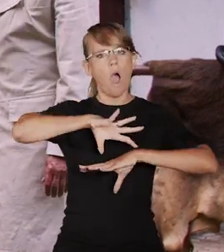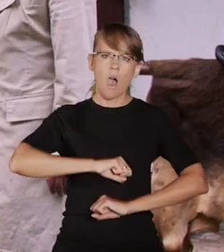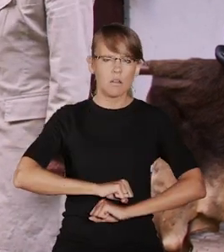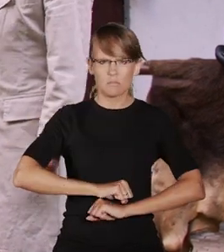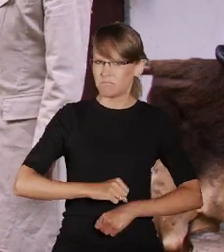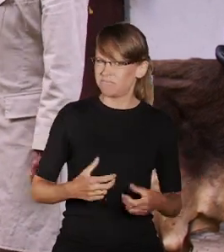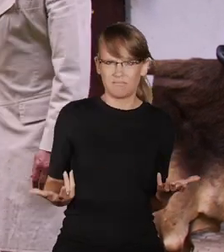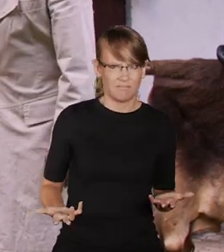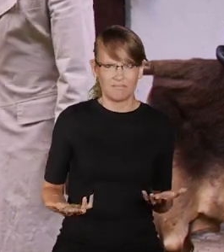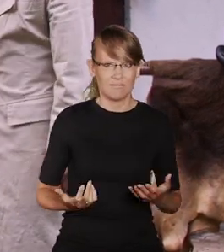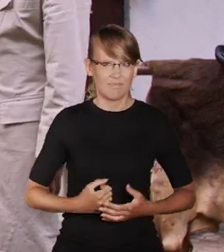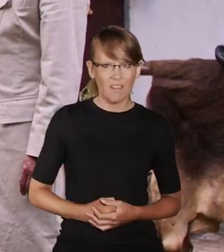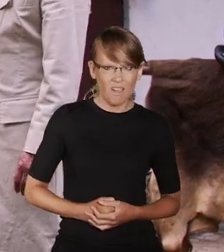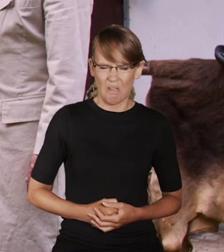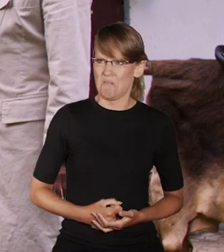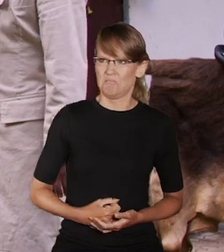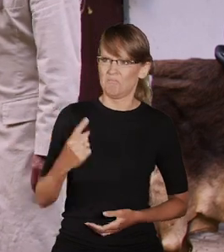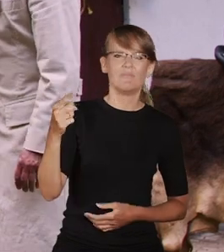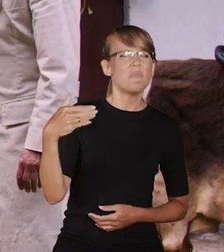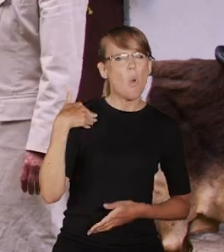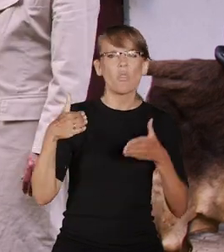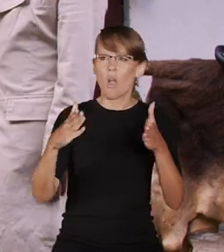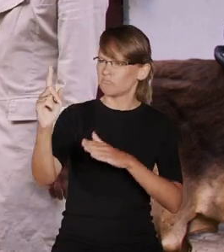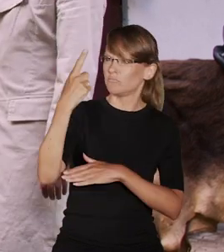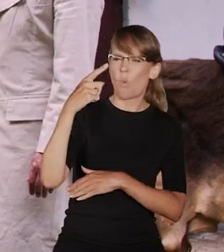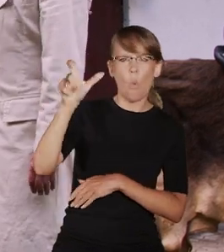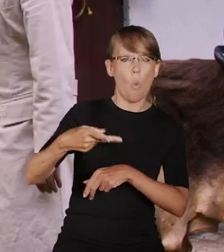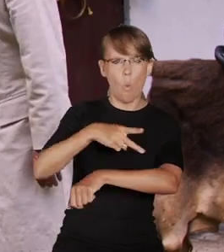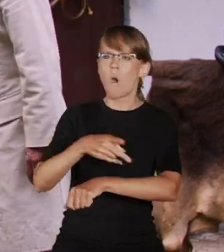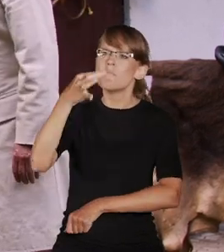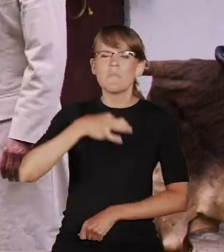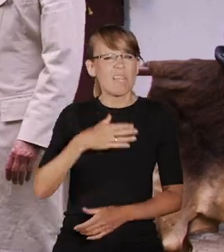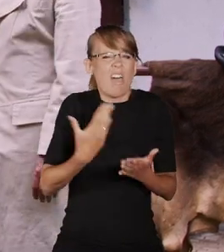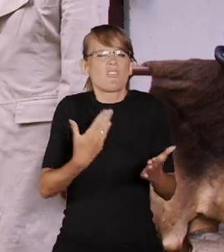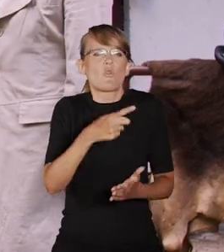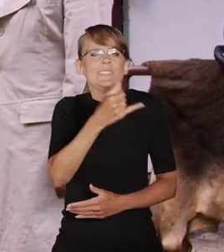słowo? Ostatnie. Stanowczo. I dziękuję, uniżenie. I